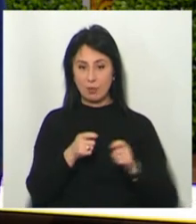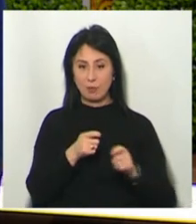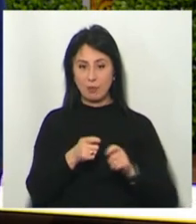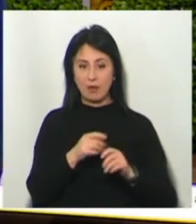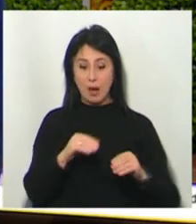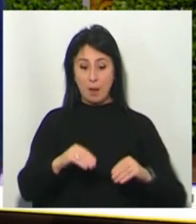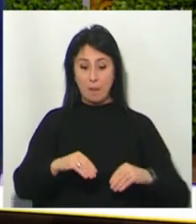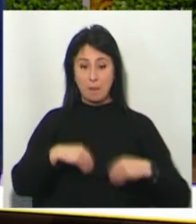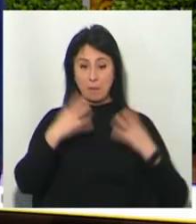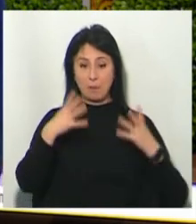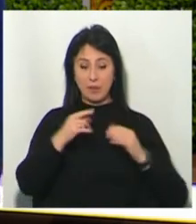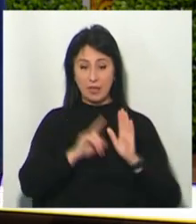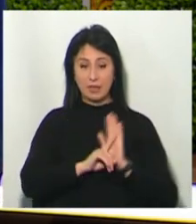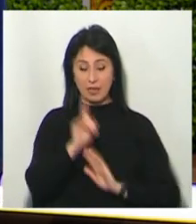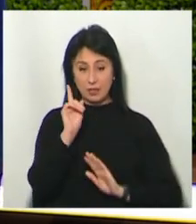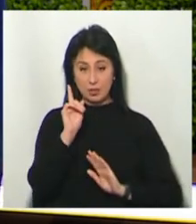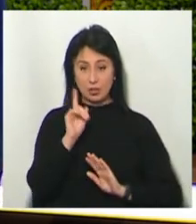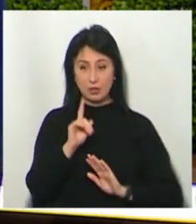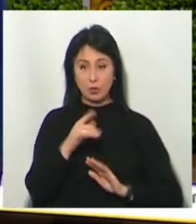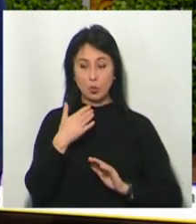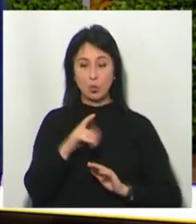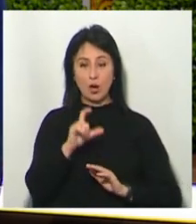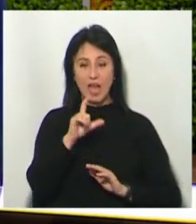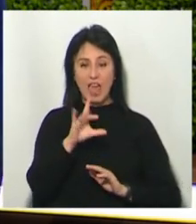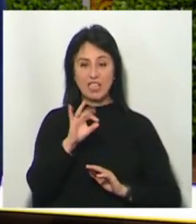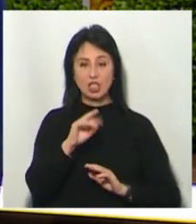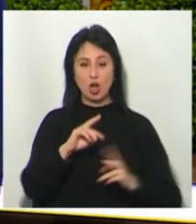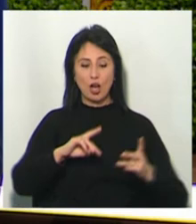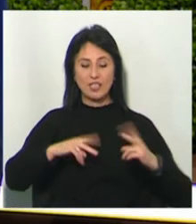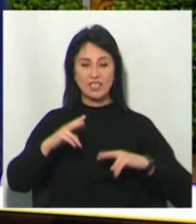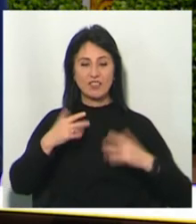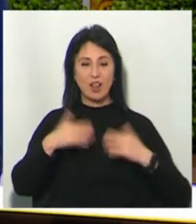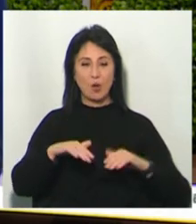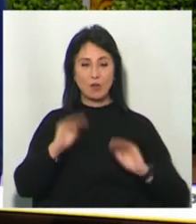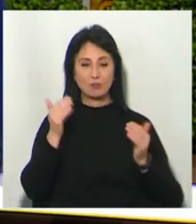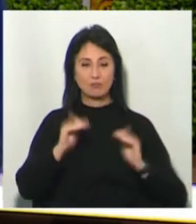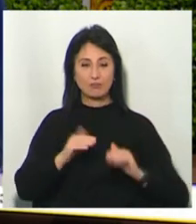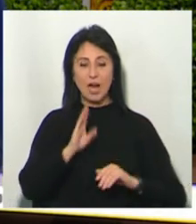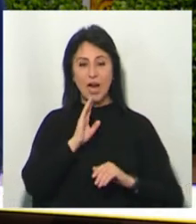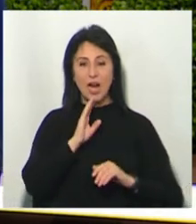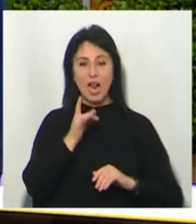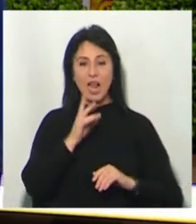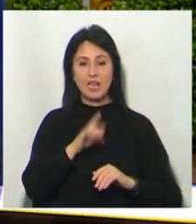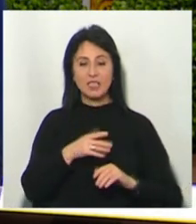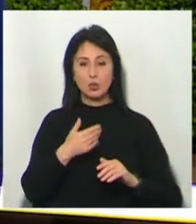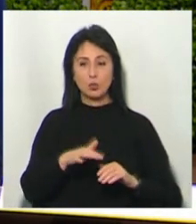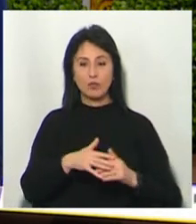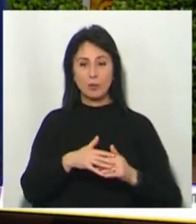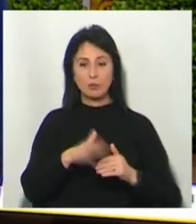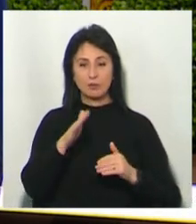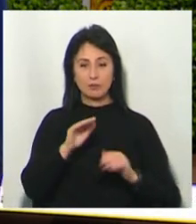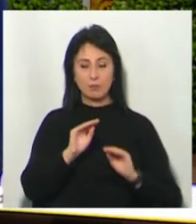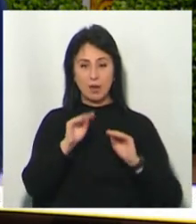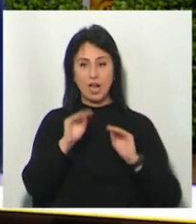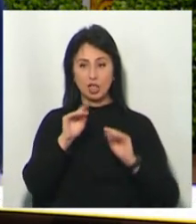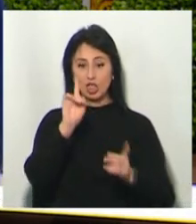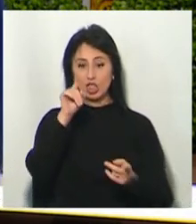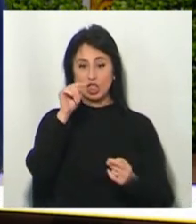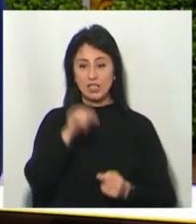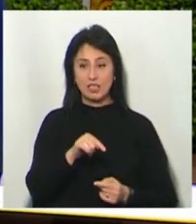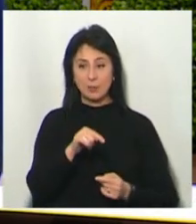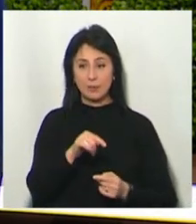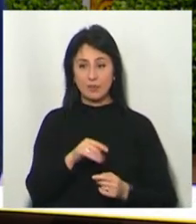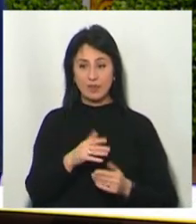დაბალია და მენოპაუზის შემდეგ ესტროგენული ცვლის დარღვევის ფონზე calibis risc, calibșit risc imatulops. Anu, șase